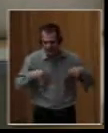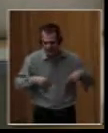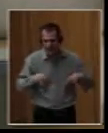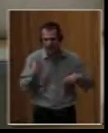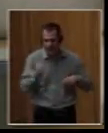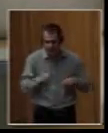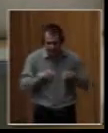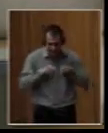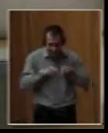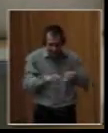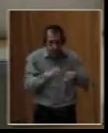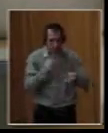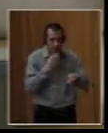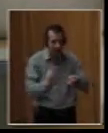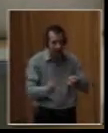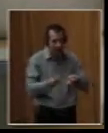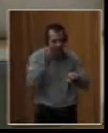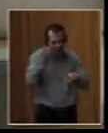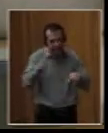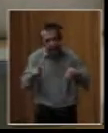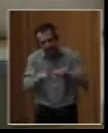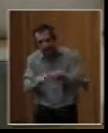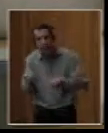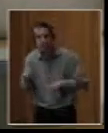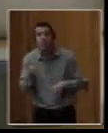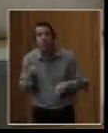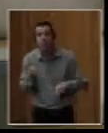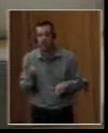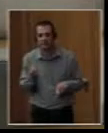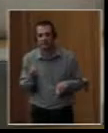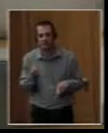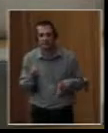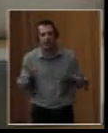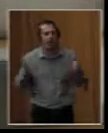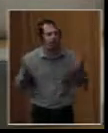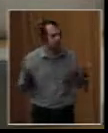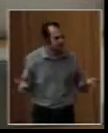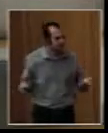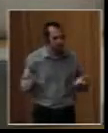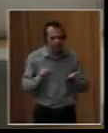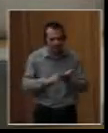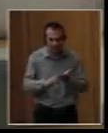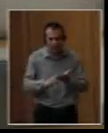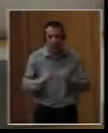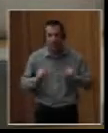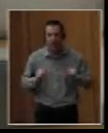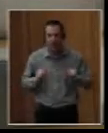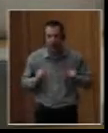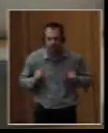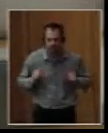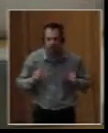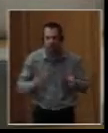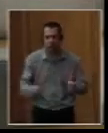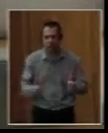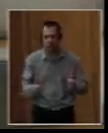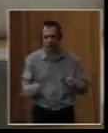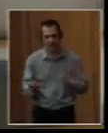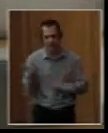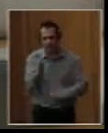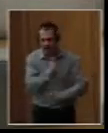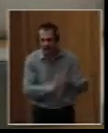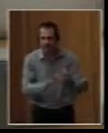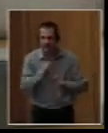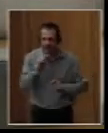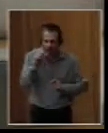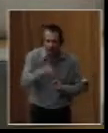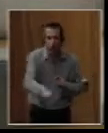ταυτόχρονα να αναλάβει την πρωτοβουλία για τη συγκρότηση ενός τέτοιου